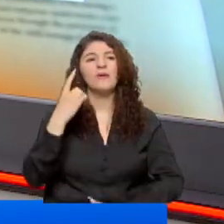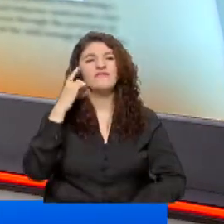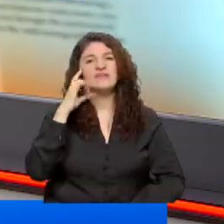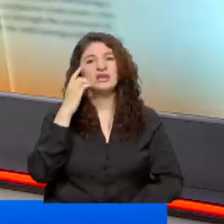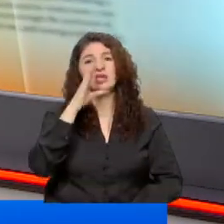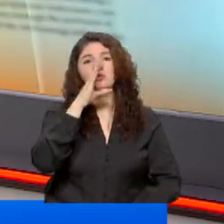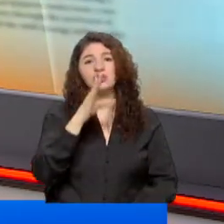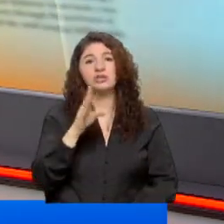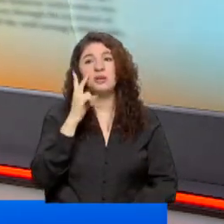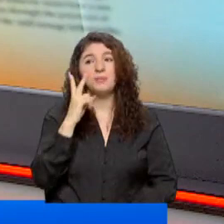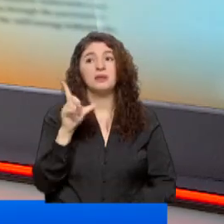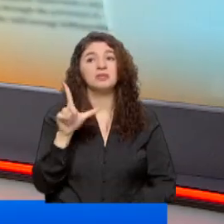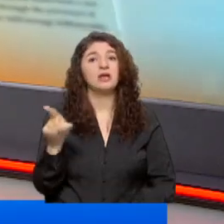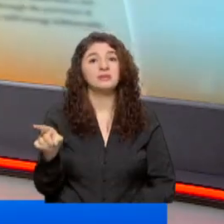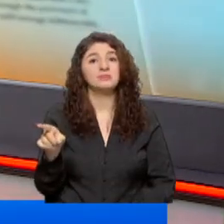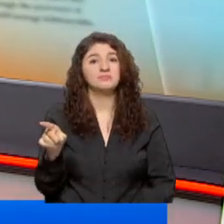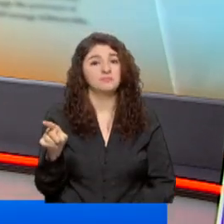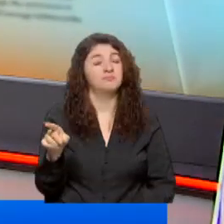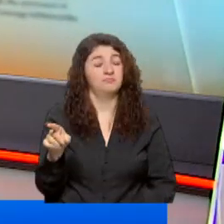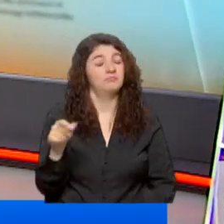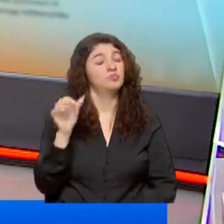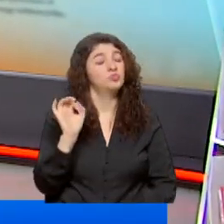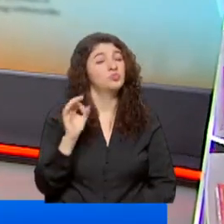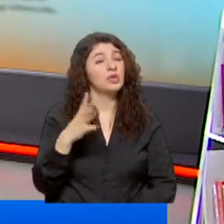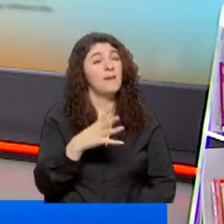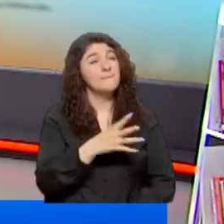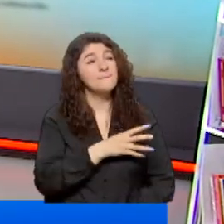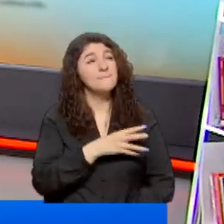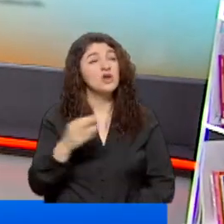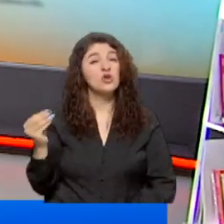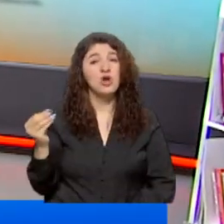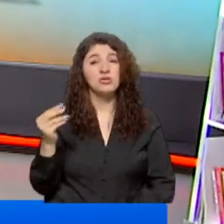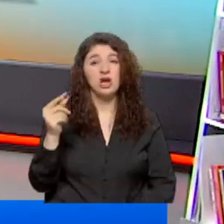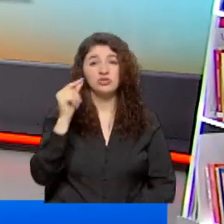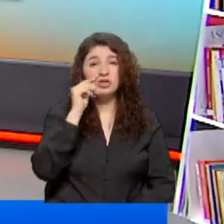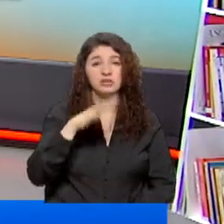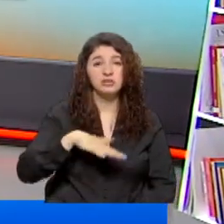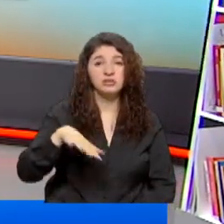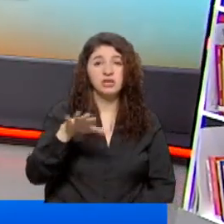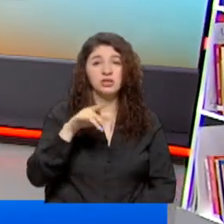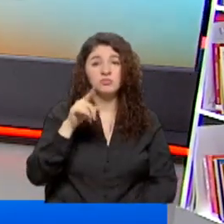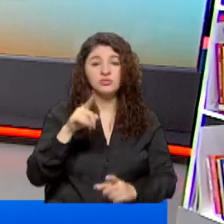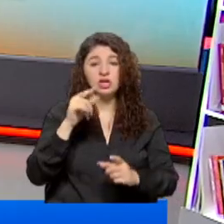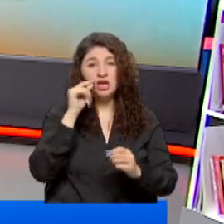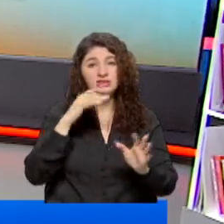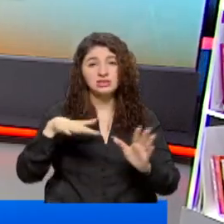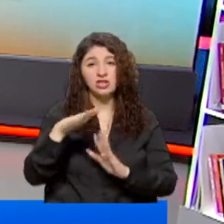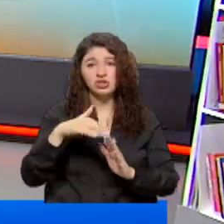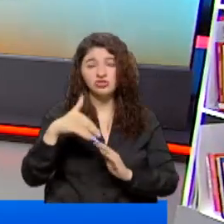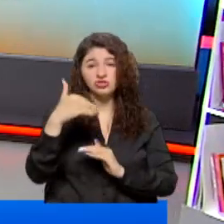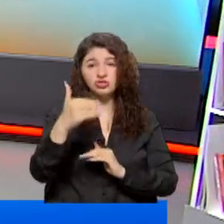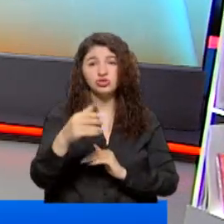Fikri ciddiyetle ele alınmalı ya bu kadar milyonlarca Yurttaş bu yurttaşların